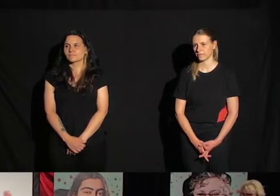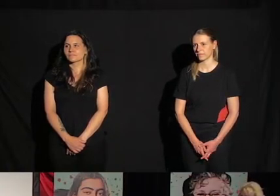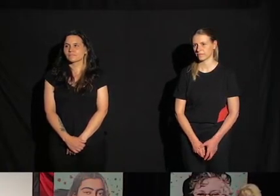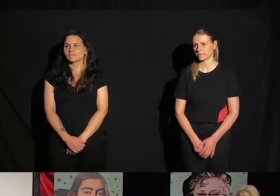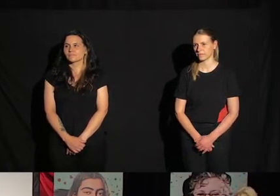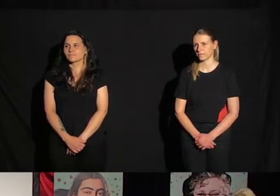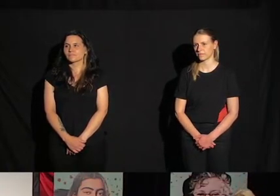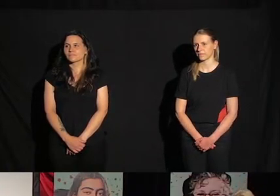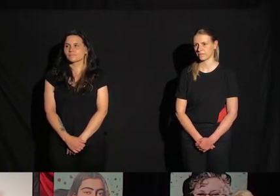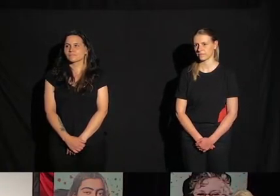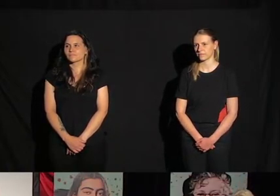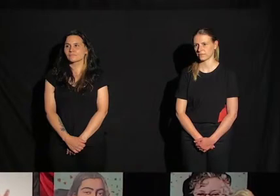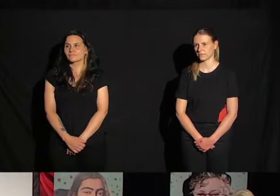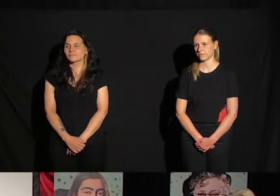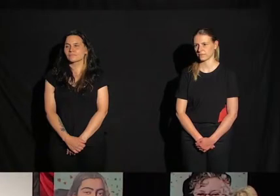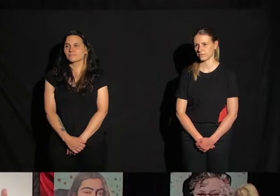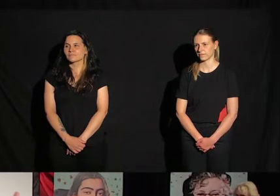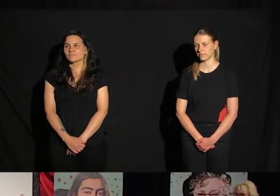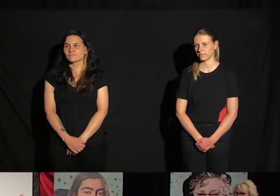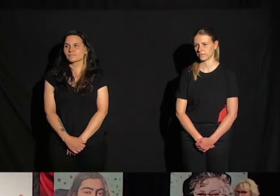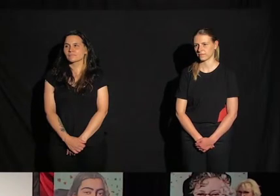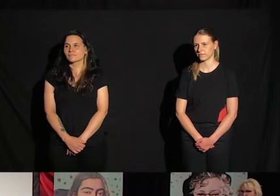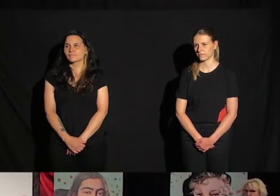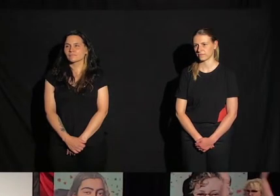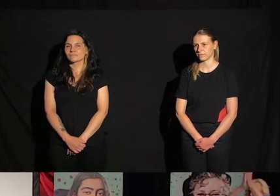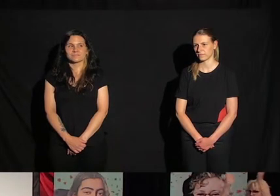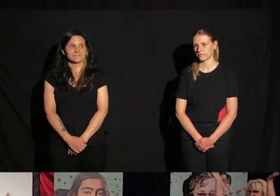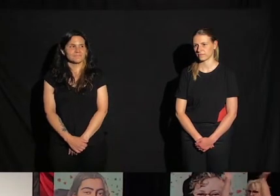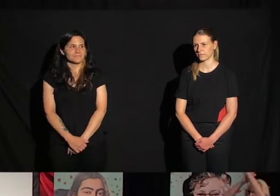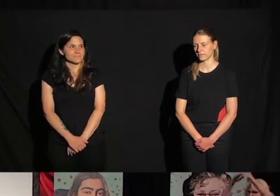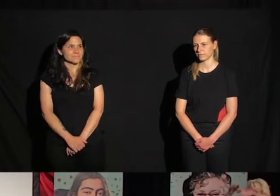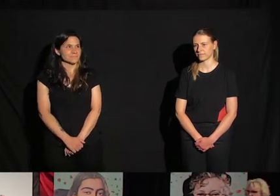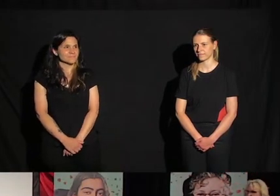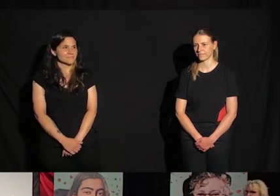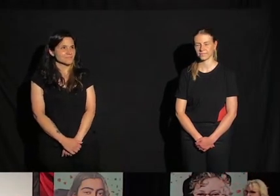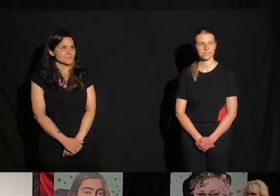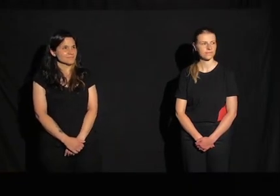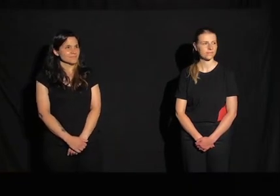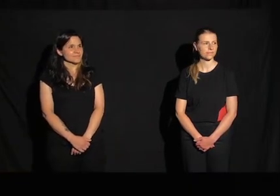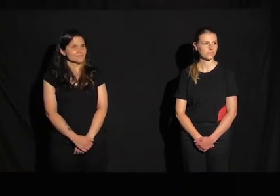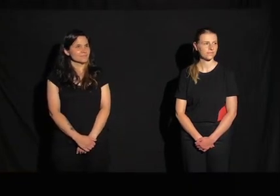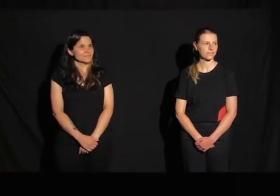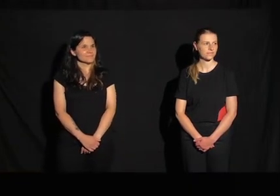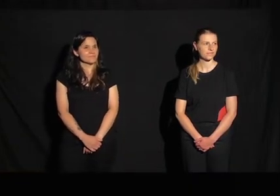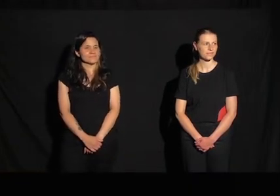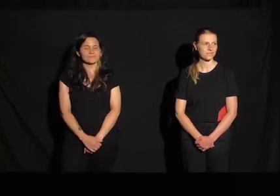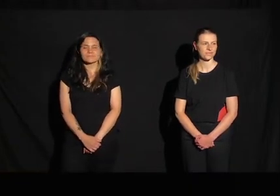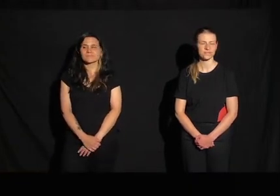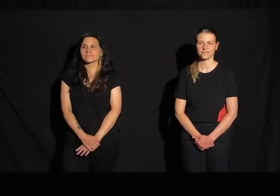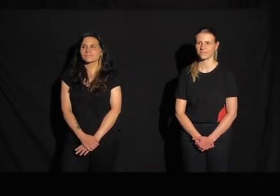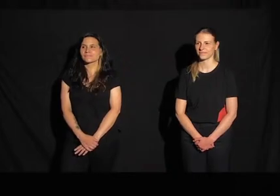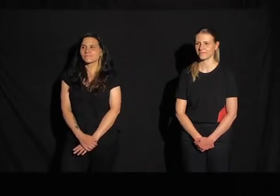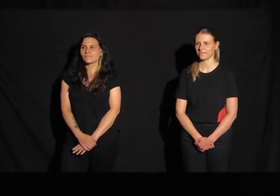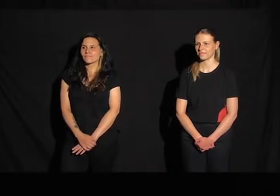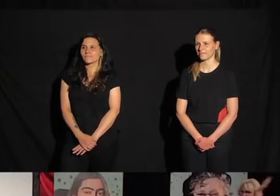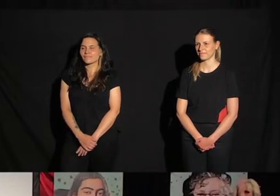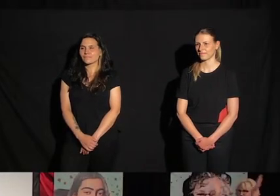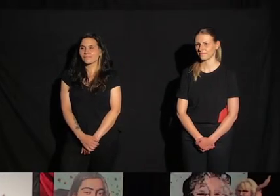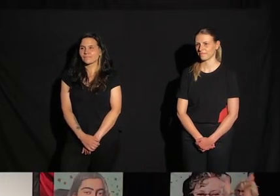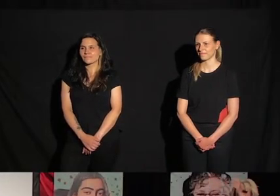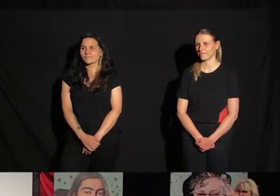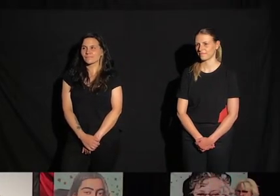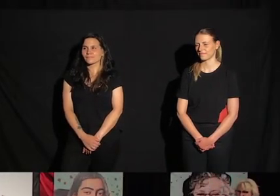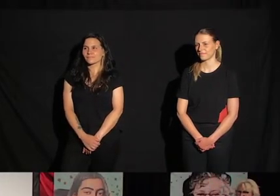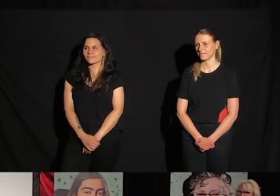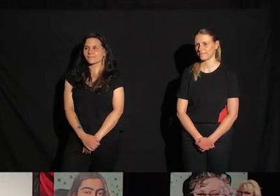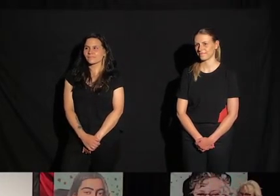klatsch. Hier sieht es super aus, im Studio in Hannover, genau. Ja,